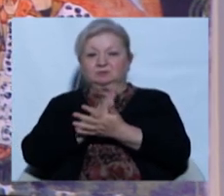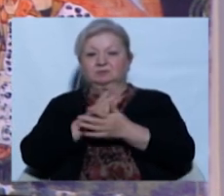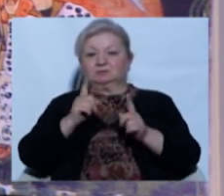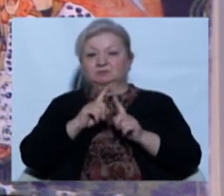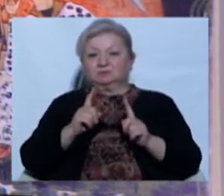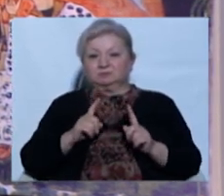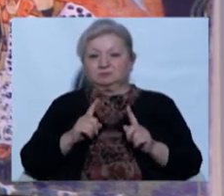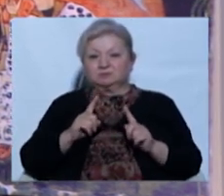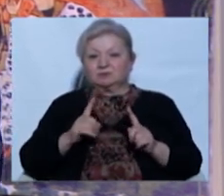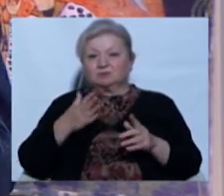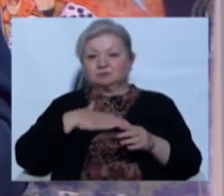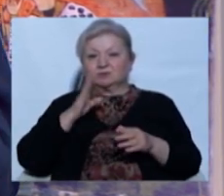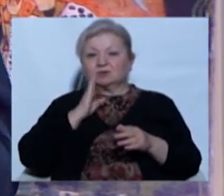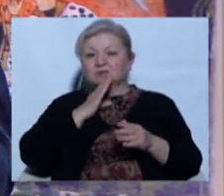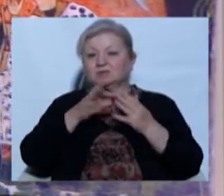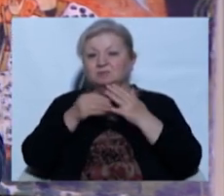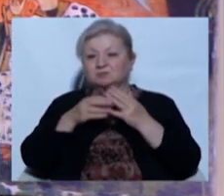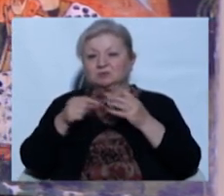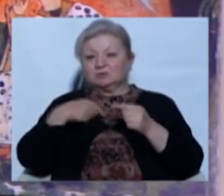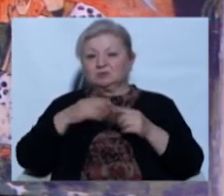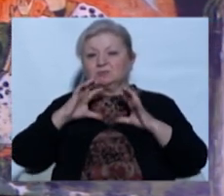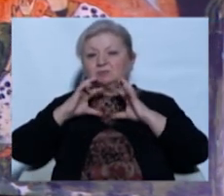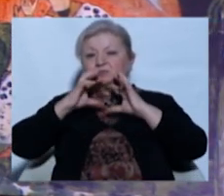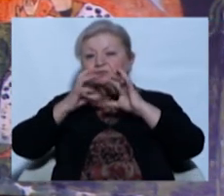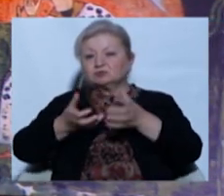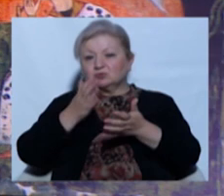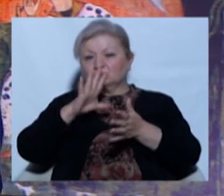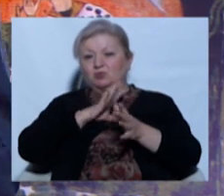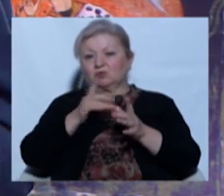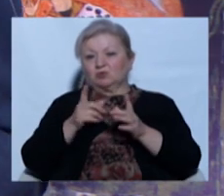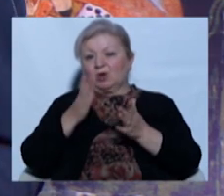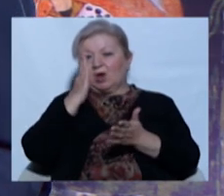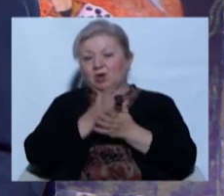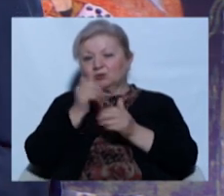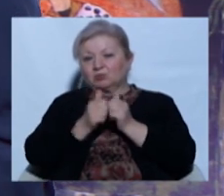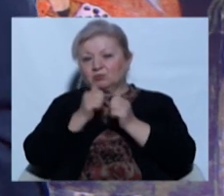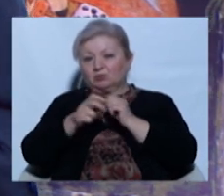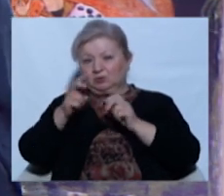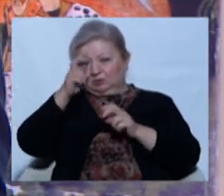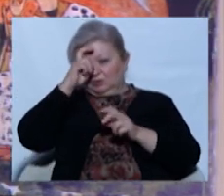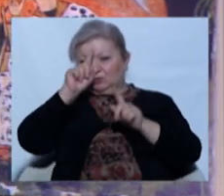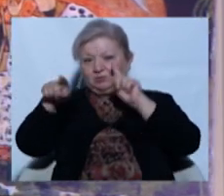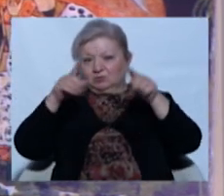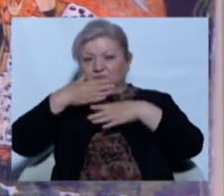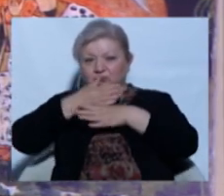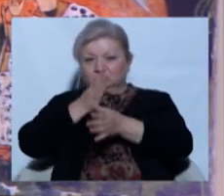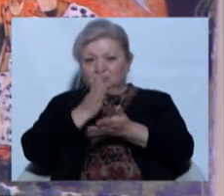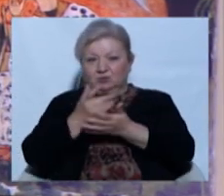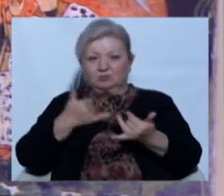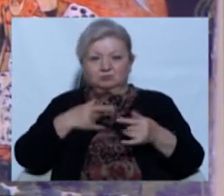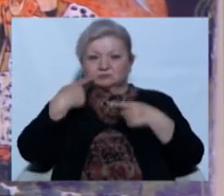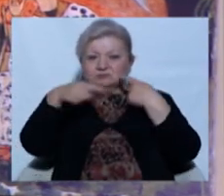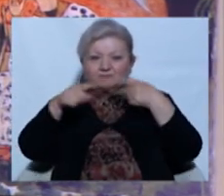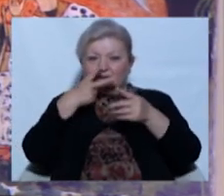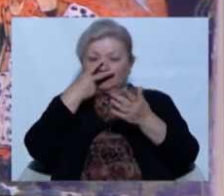ჩვენს დედამიწაზე, ჩვენთვის მსოფლიო მუდმივად სახელმწიფოებად იყოფა, ხო? და ვერ წარმოგვიდგენია სხვანაირად, როგორ შეიძლება ყოფილიყო,